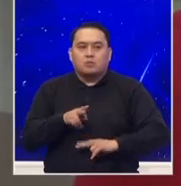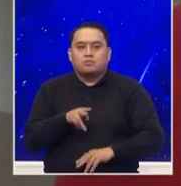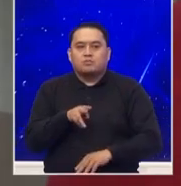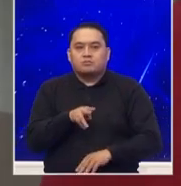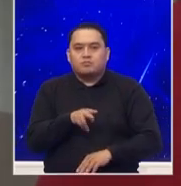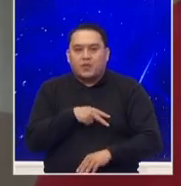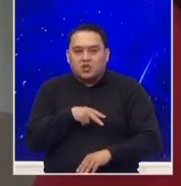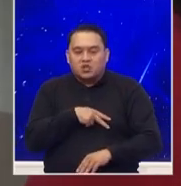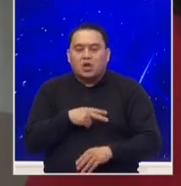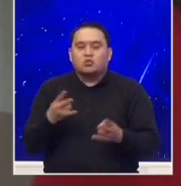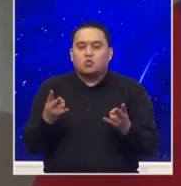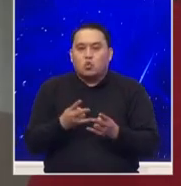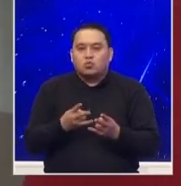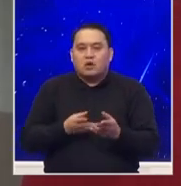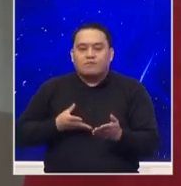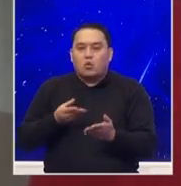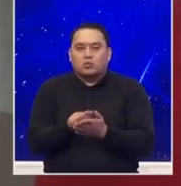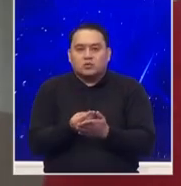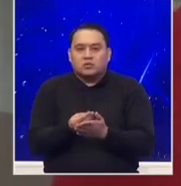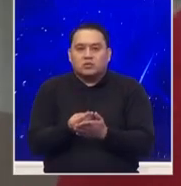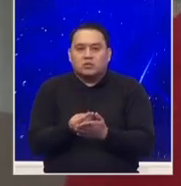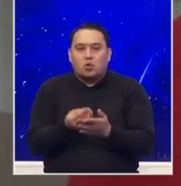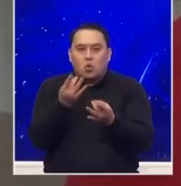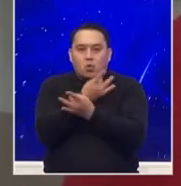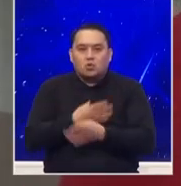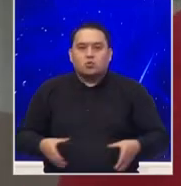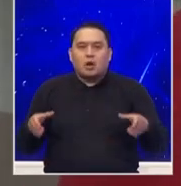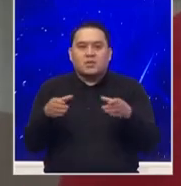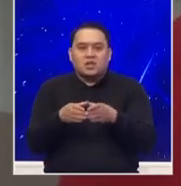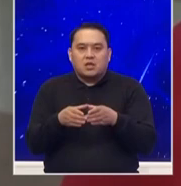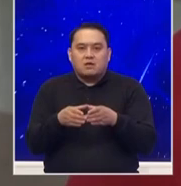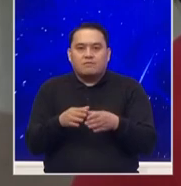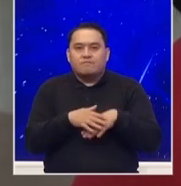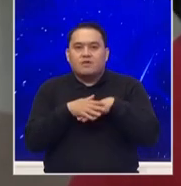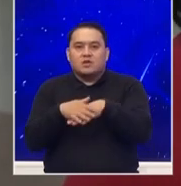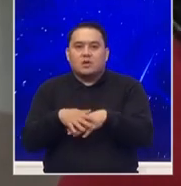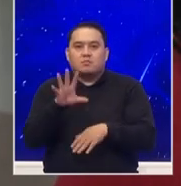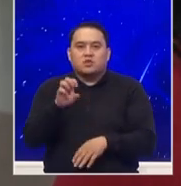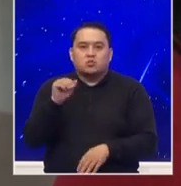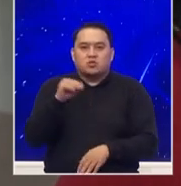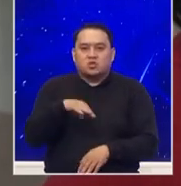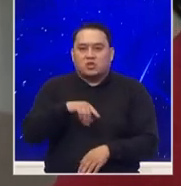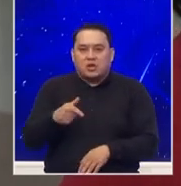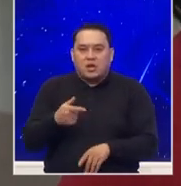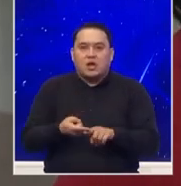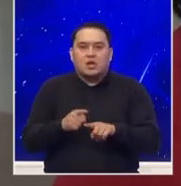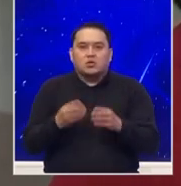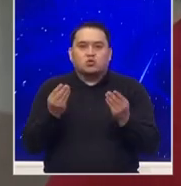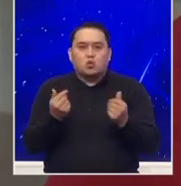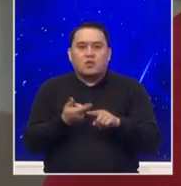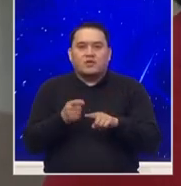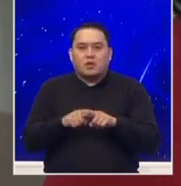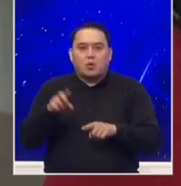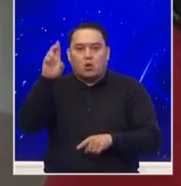Раньше каждая культурное объединение выделялось 500 тысяч тенге. Эту сумму в этом